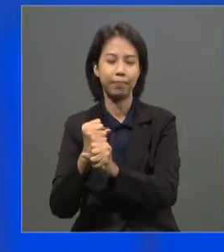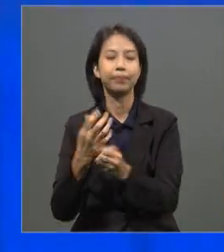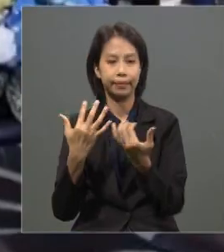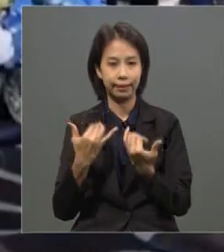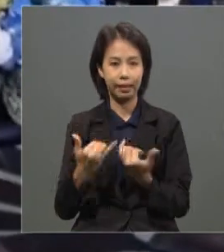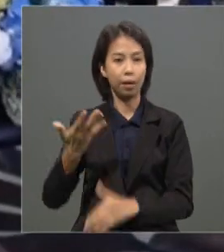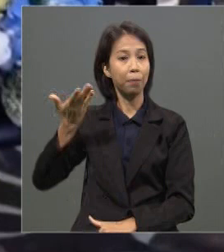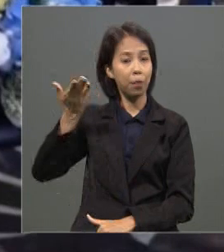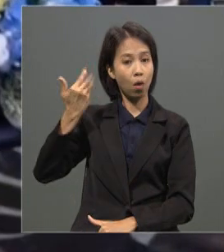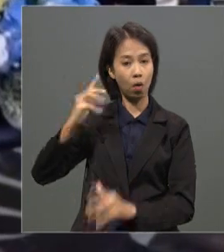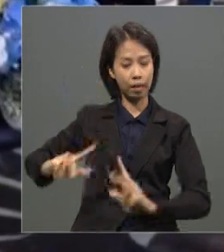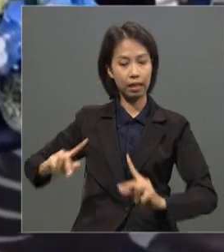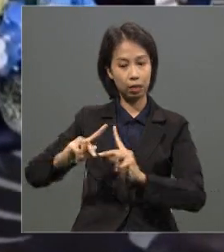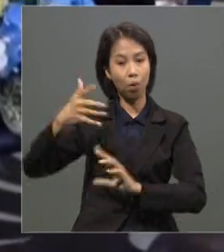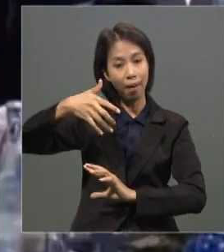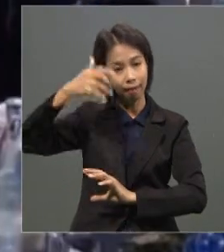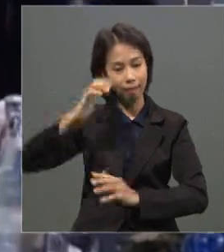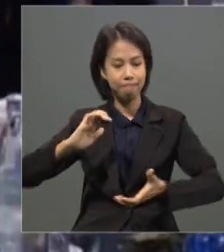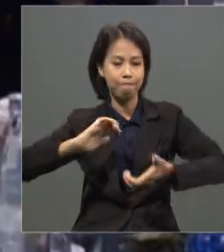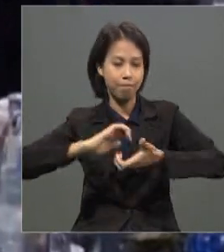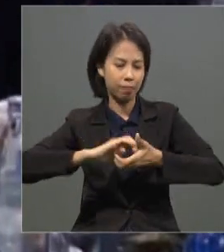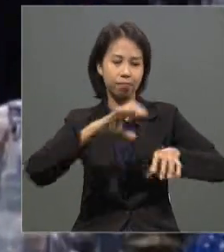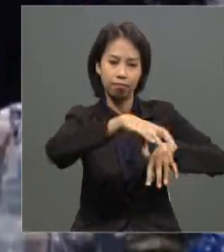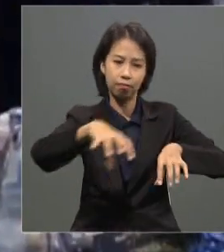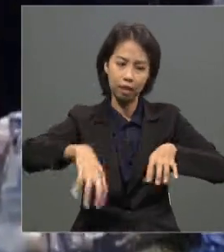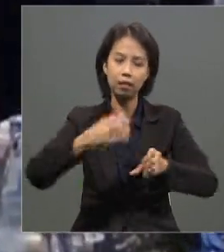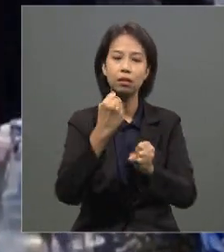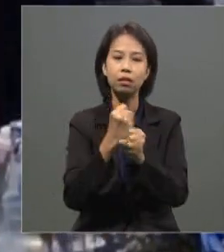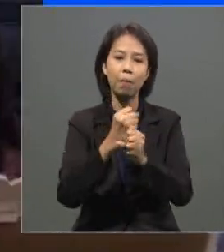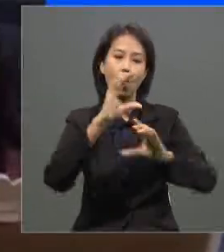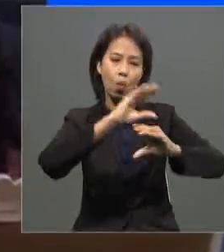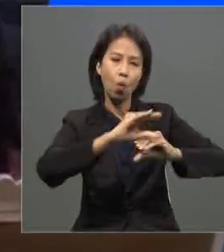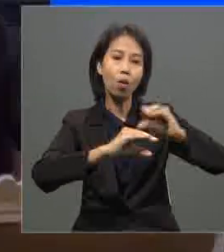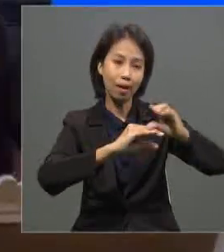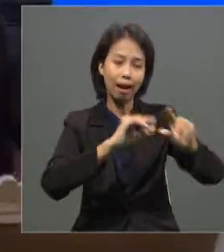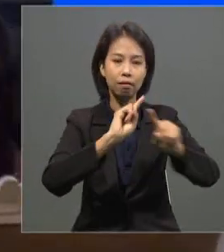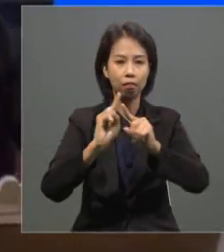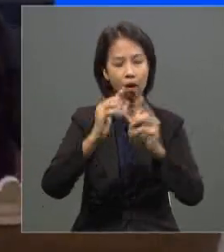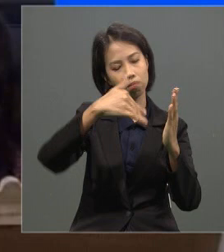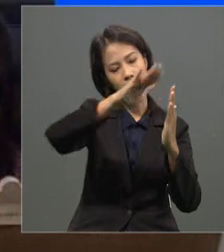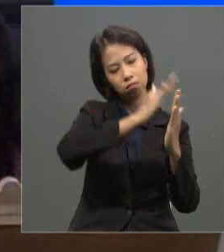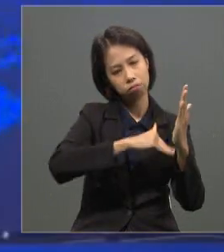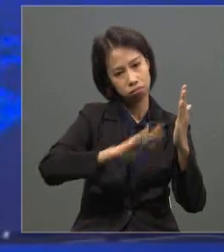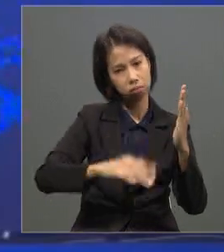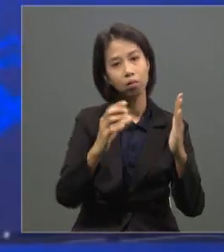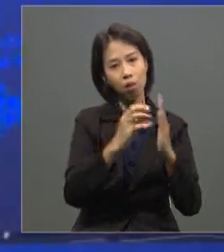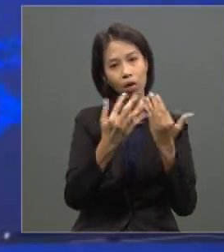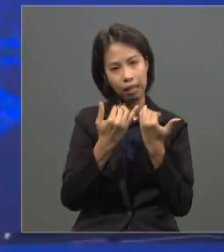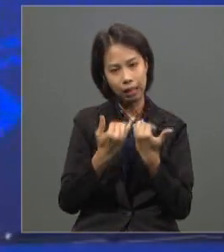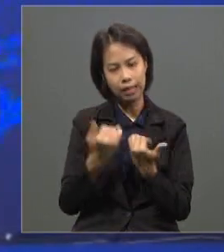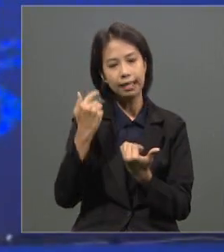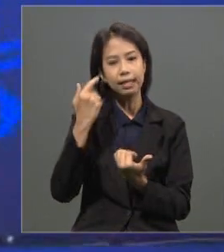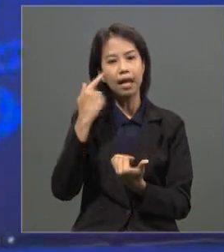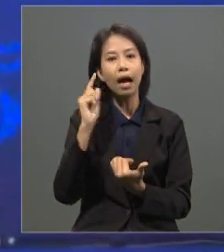กระทรวงมหาดไทยได้ร่วมกับภาคีเครือข่ายดำเนินงานผ่านโครงการต่างๆทั้งส่วนกลางและภูมิภาคภายใต้แนวคิดChange for